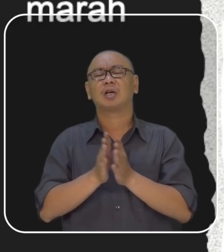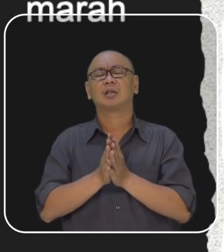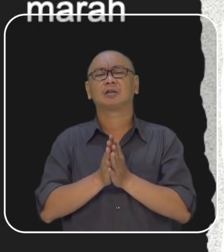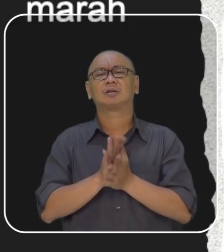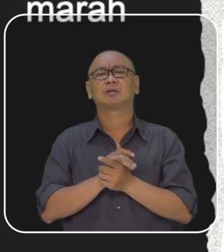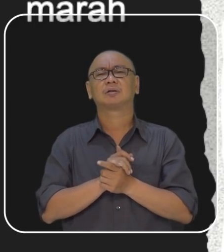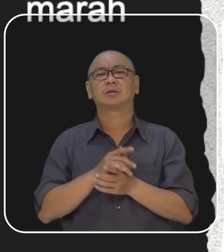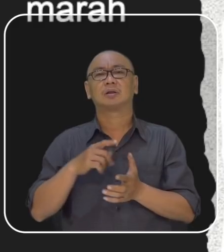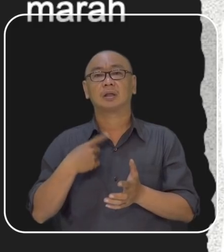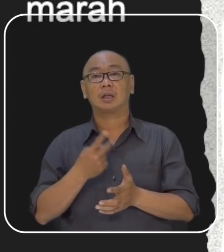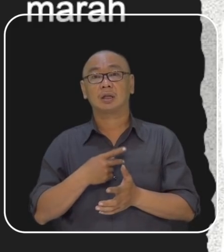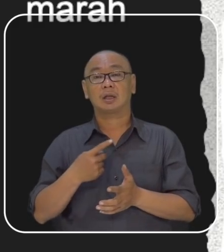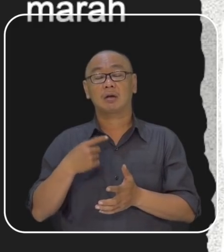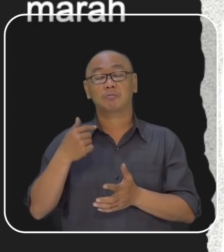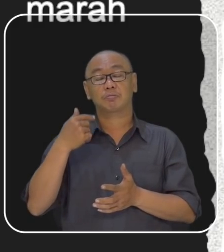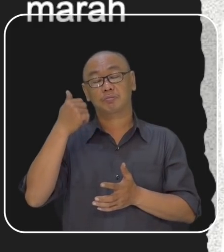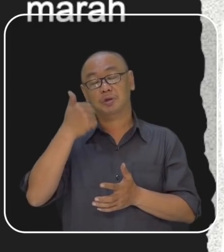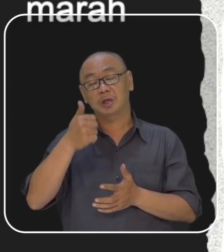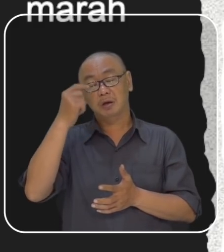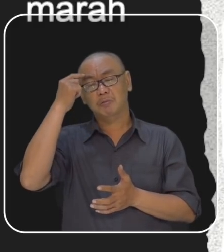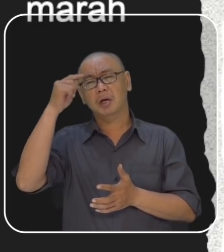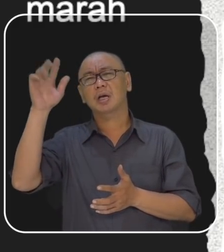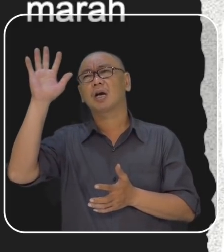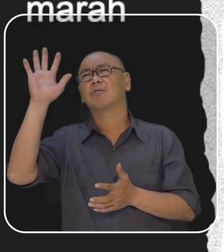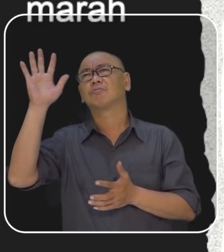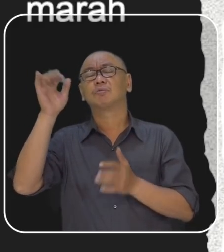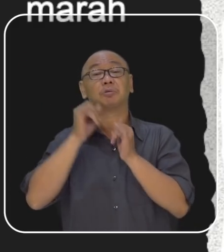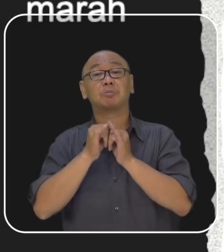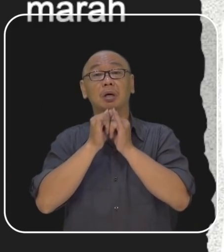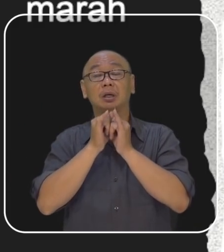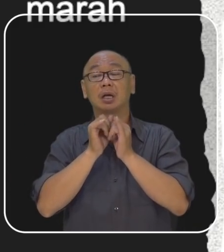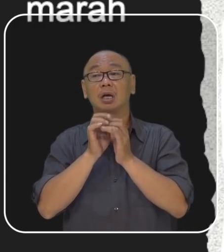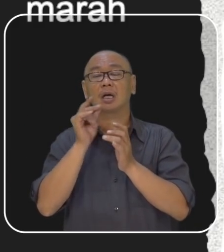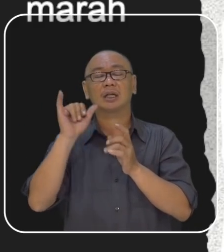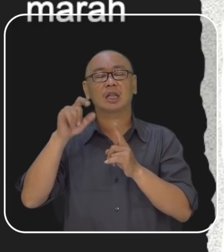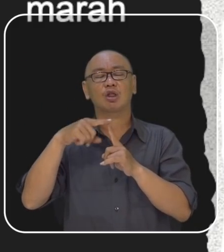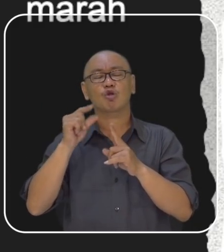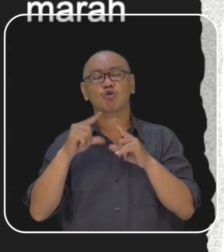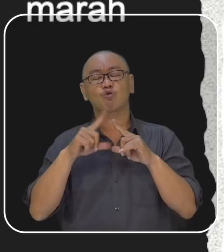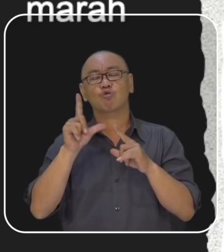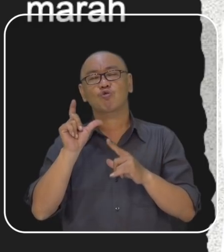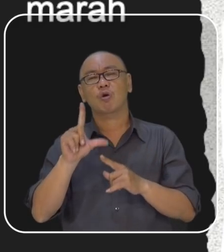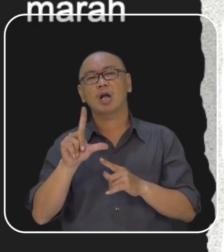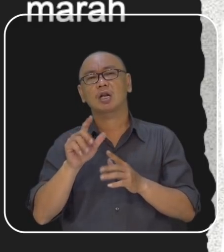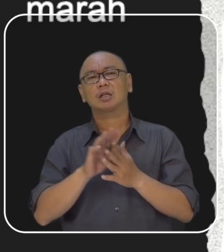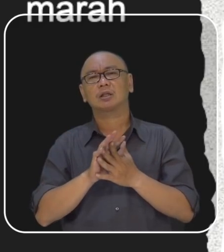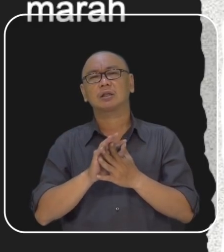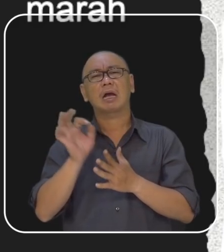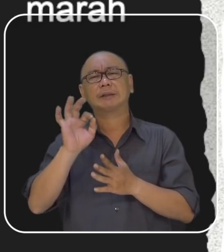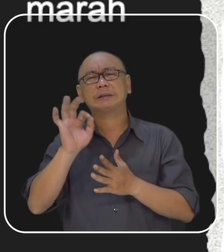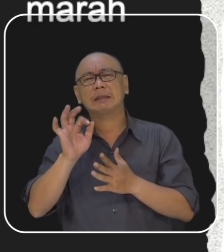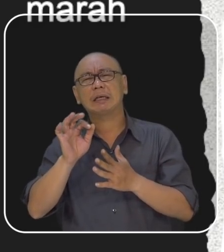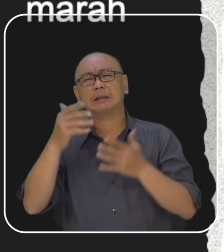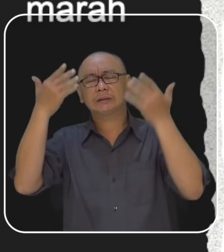Dan kita bisa bayangkan ketika ibadah, ketika ritualitas tanpa sikap hormat